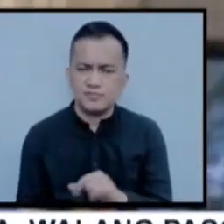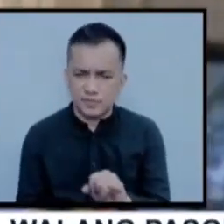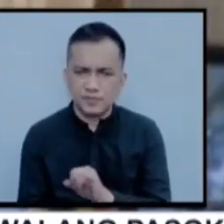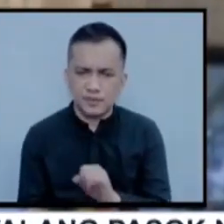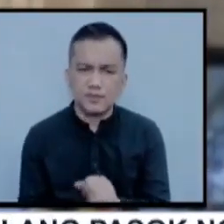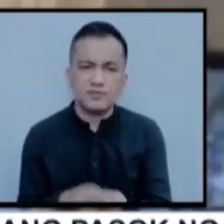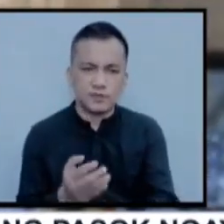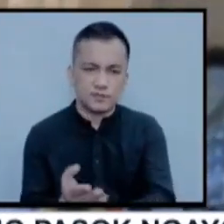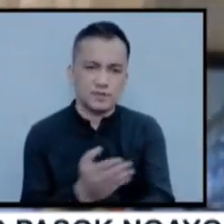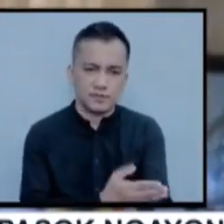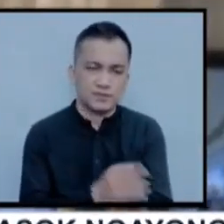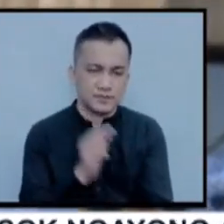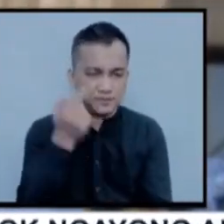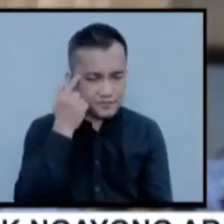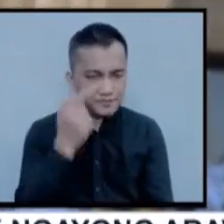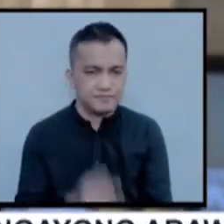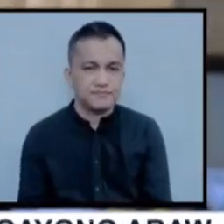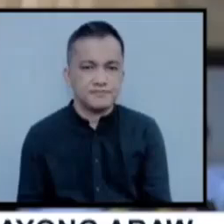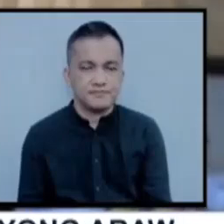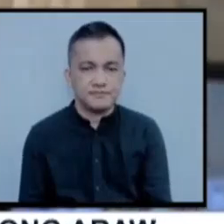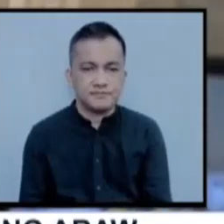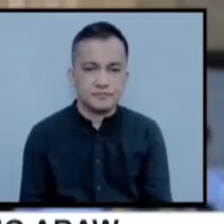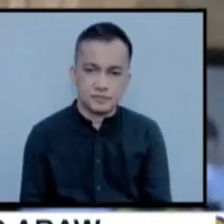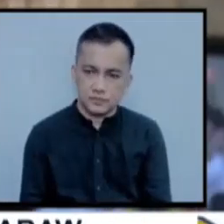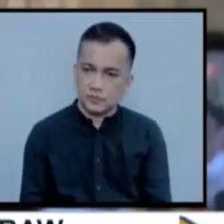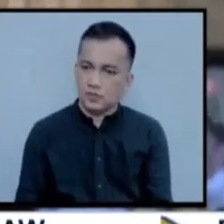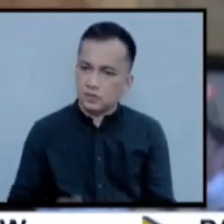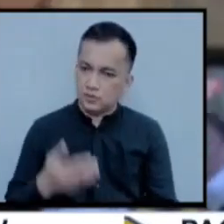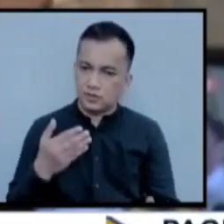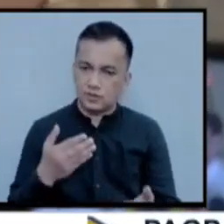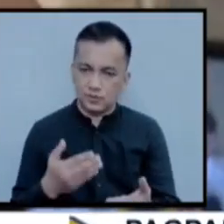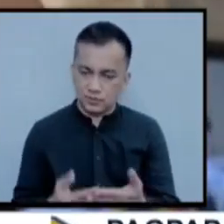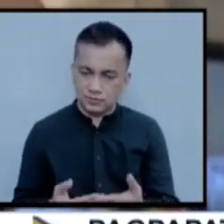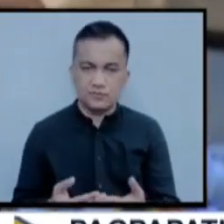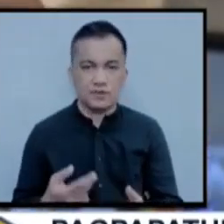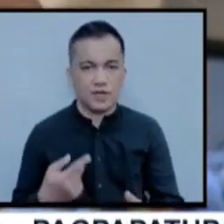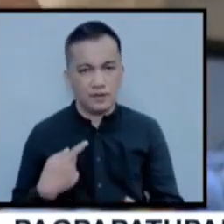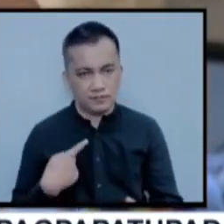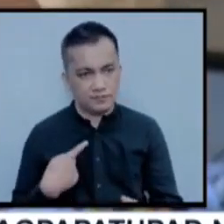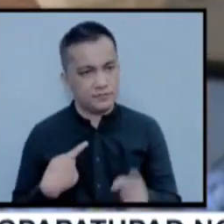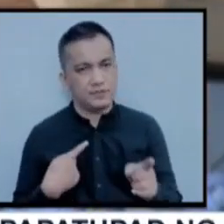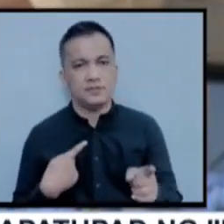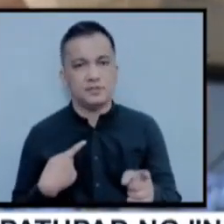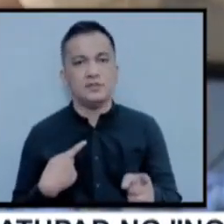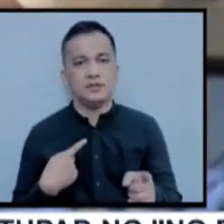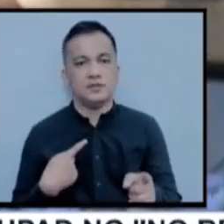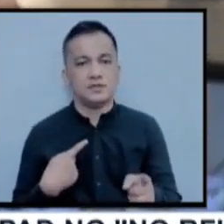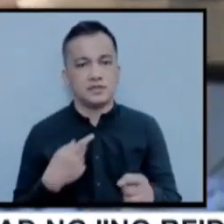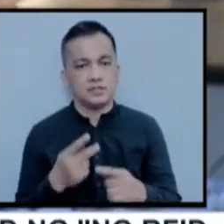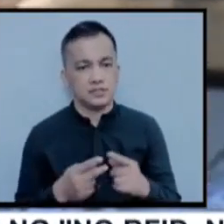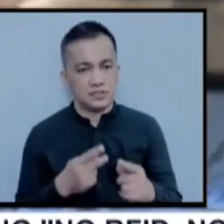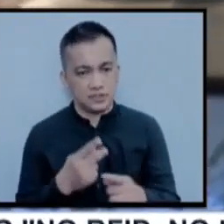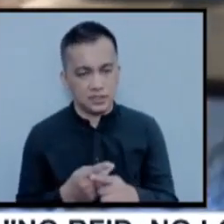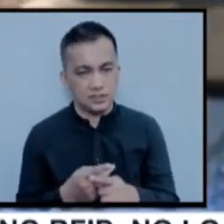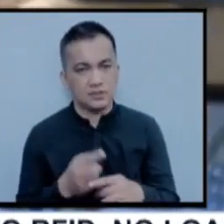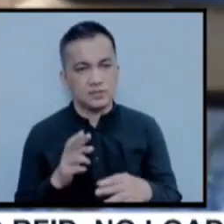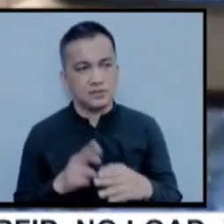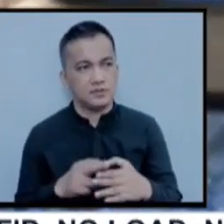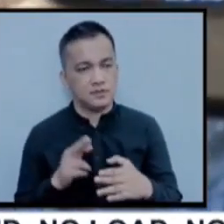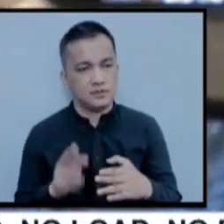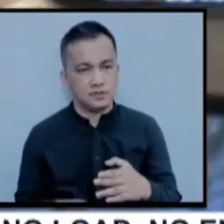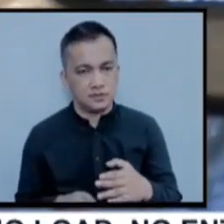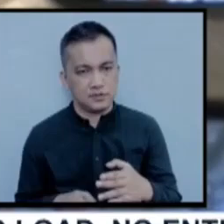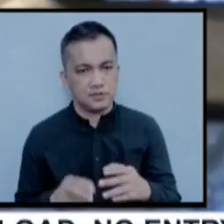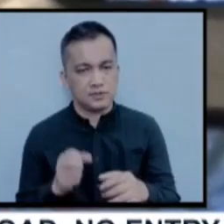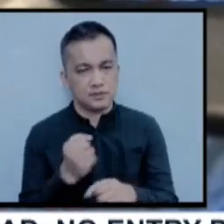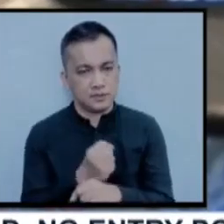kanyang administrasyon it's good to have that kind of Uh that kind of result or statistic